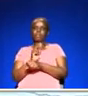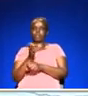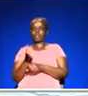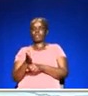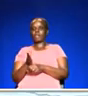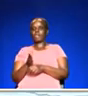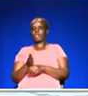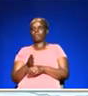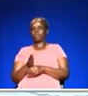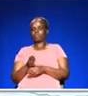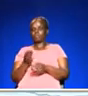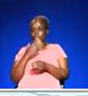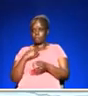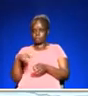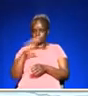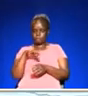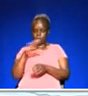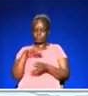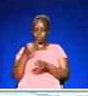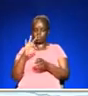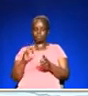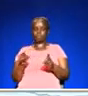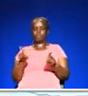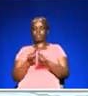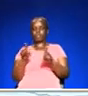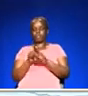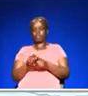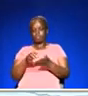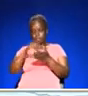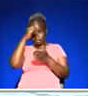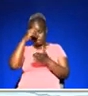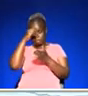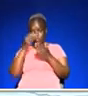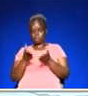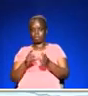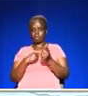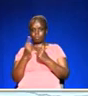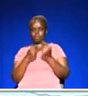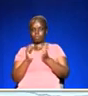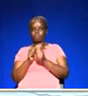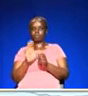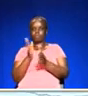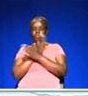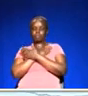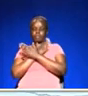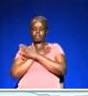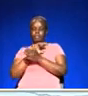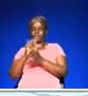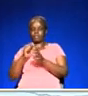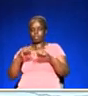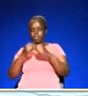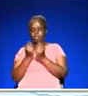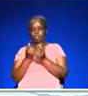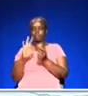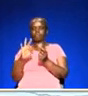tuweze kuweka msingi wa somo hili. Hebu mwambie mwenzako aina nyingine ya maneno.